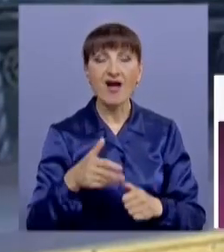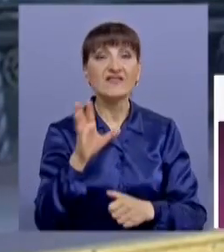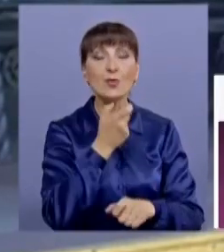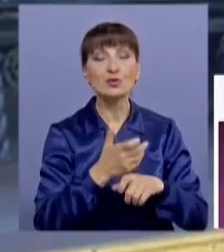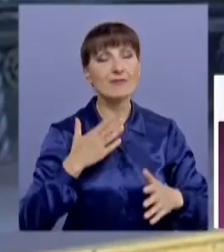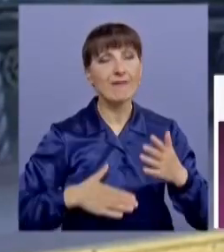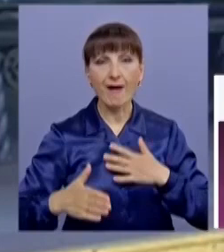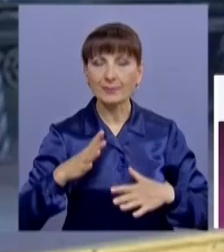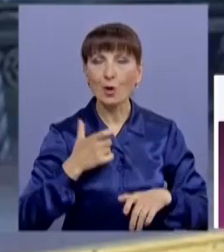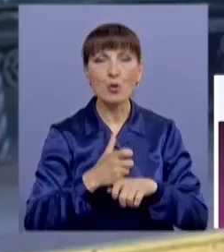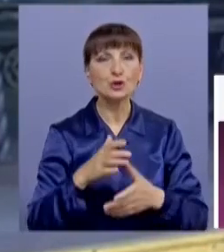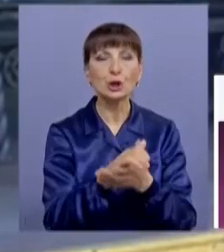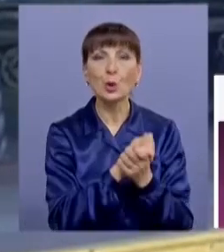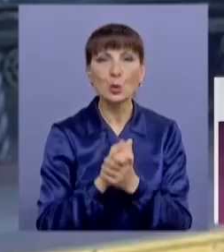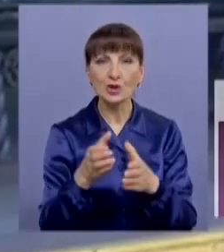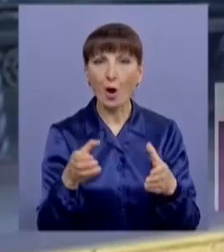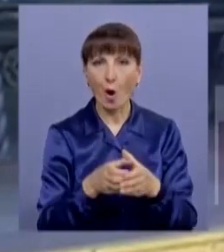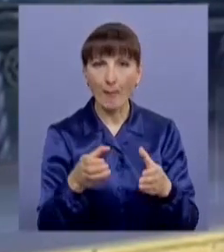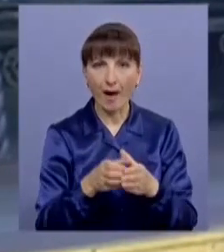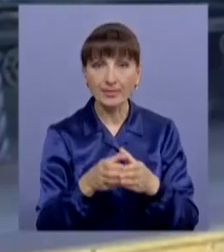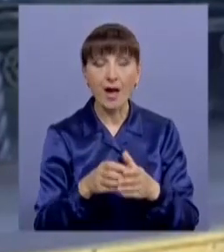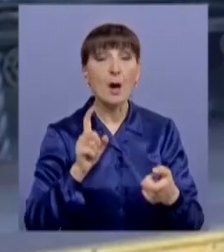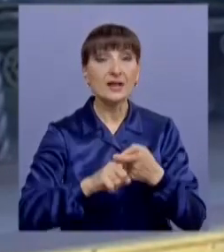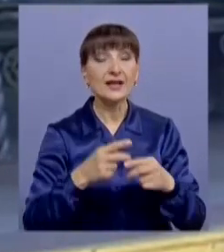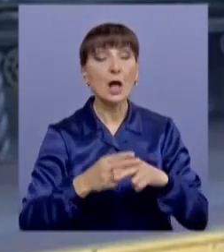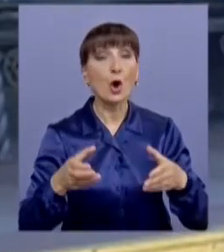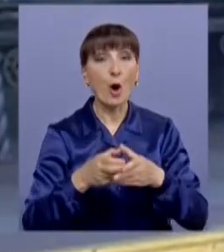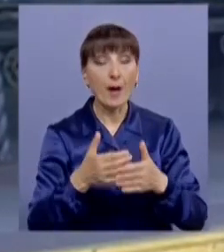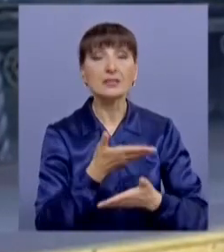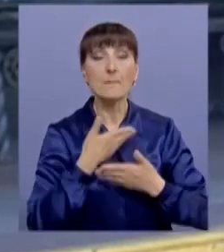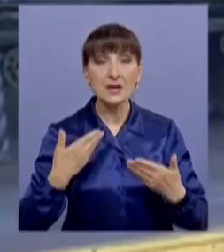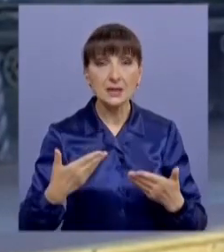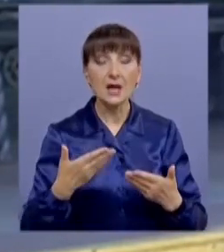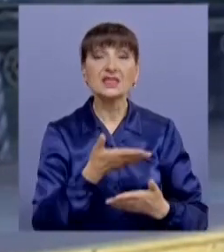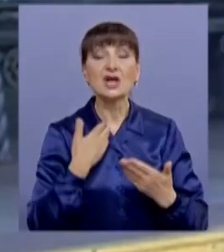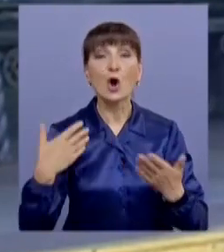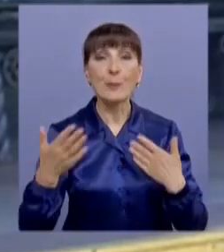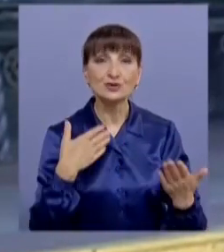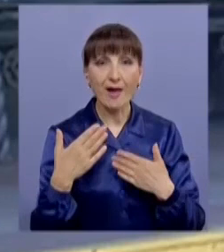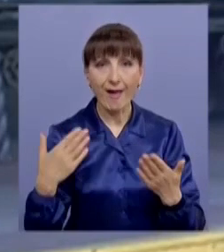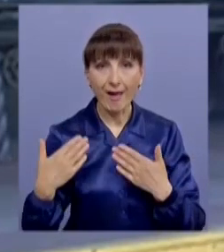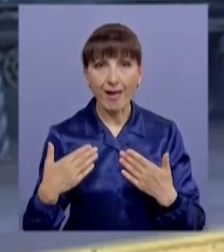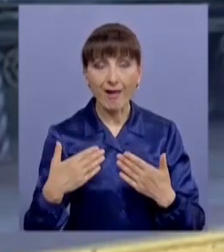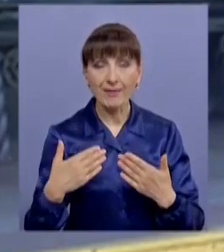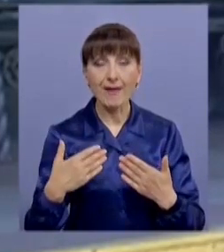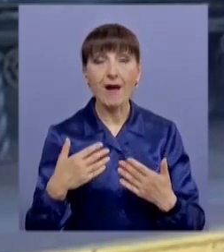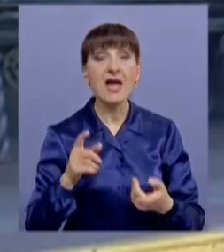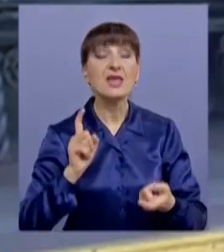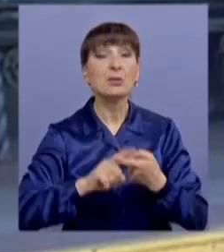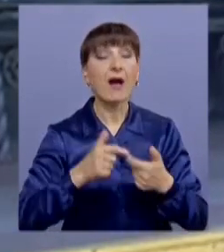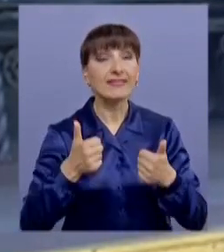рады, у нас была очень дружная команда. Благодаря этой команде, конечно, благодаря нашему общению,